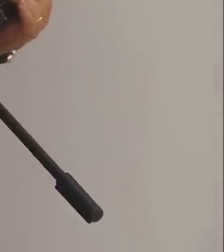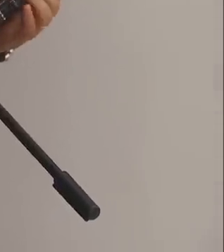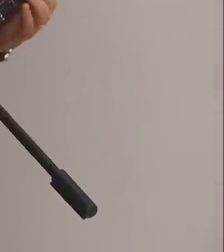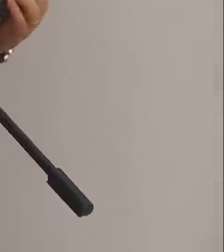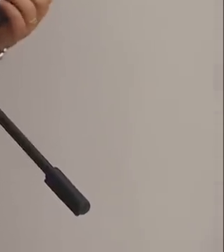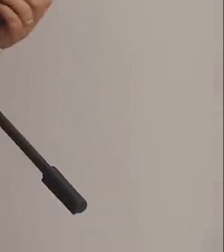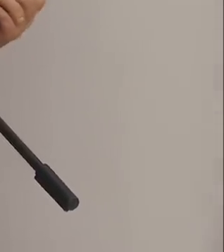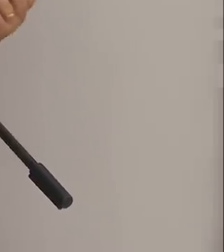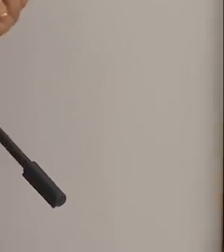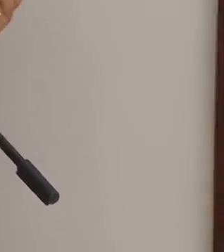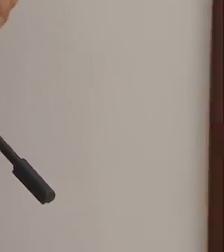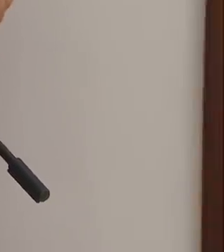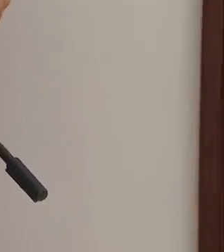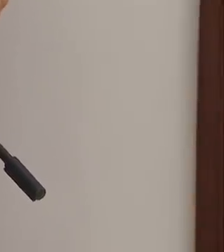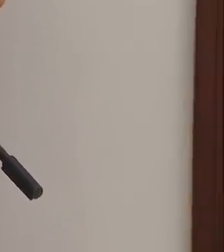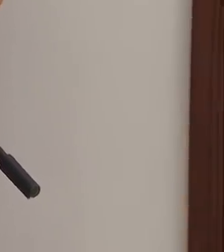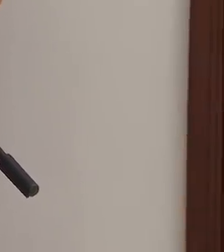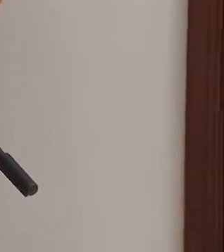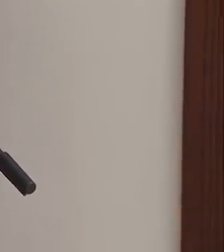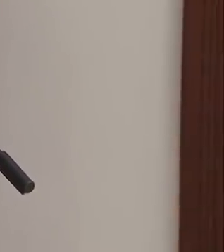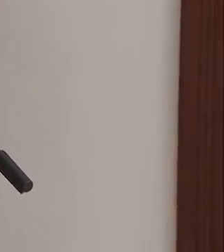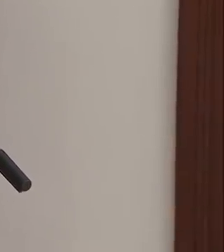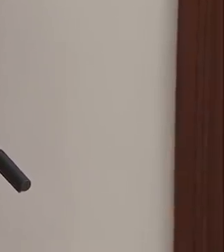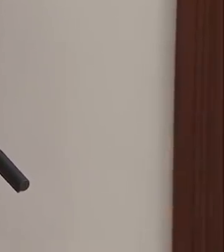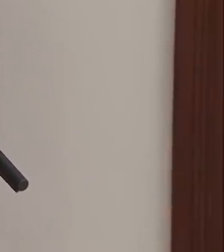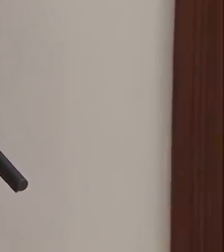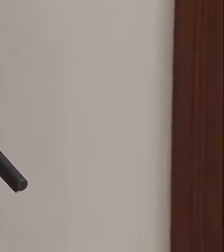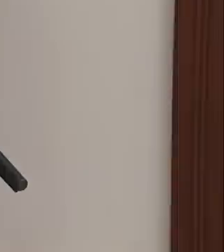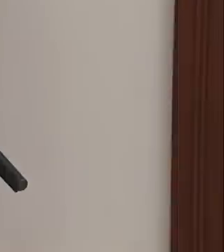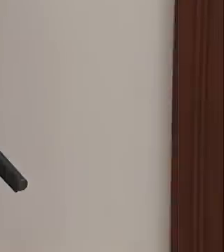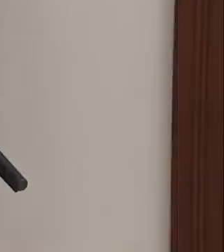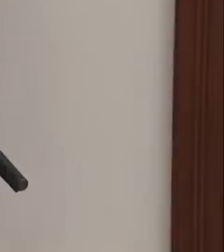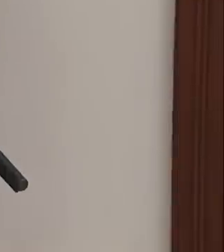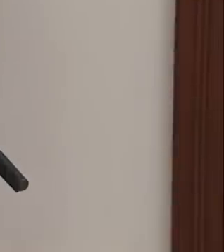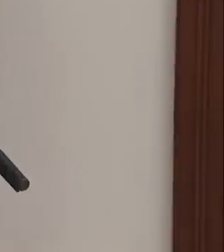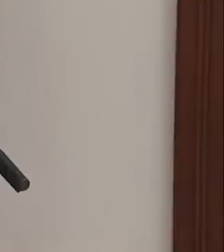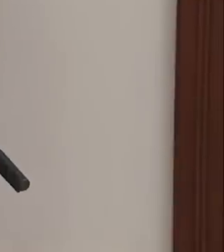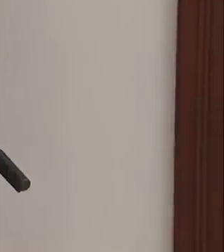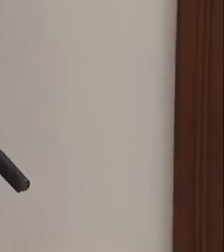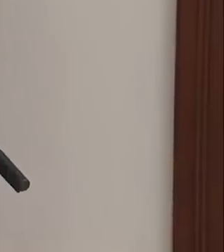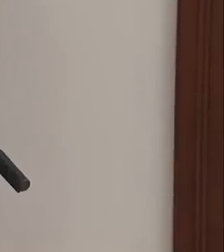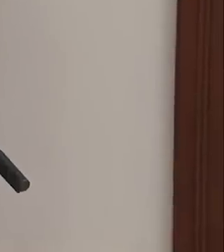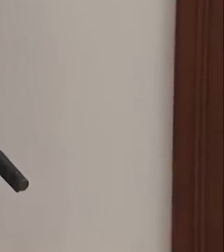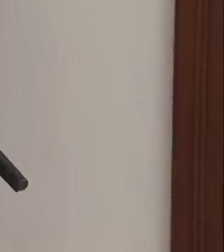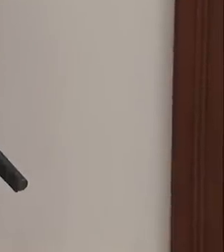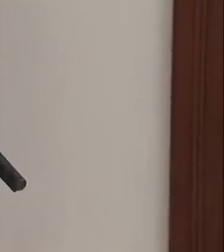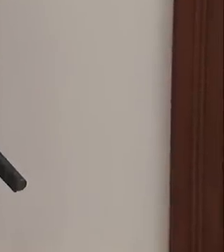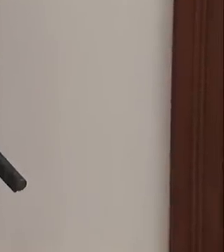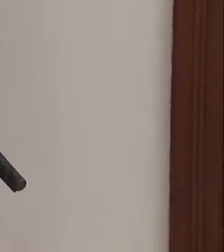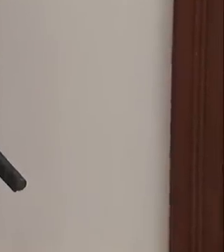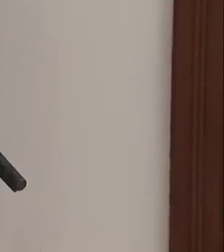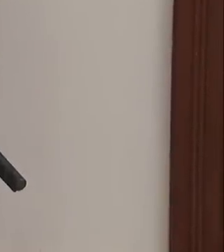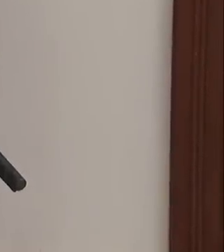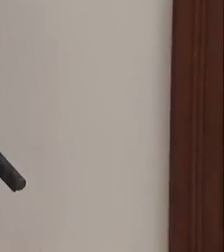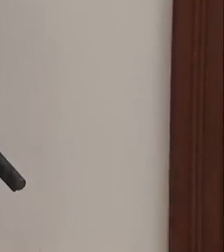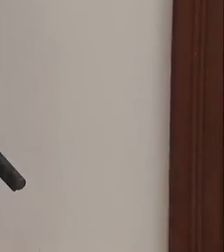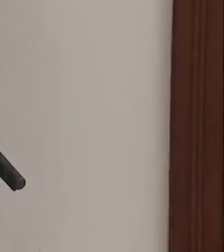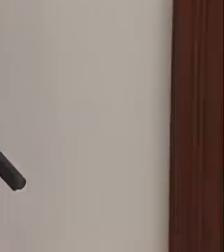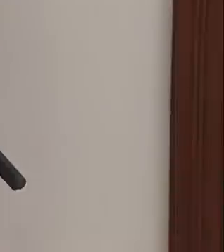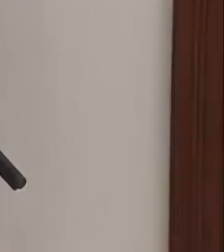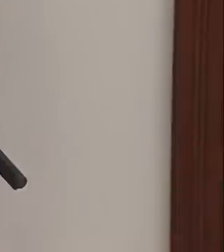bis-sirrit li lek bis-sim fit-tesh ejni nara flient